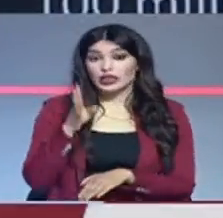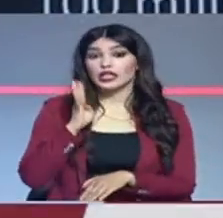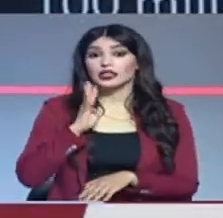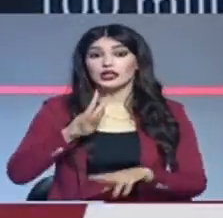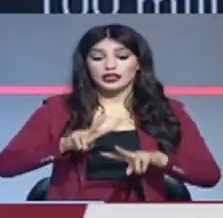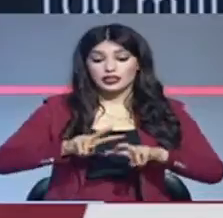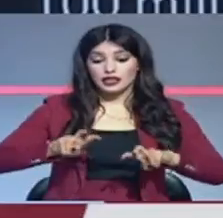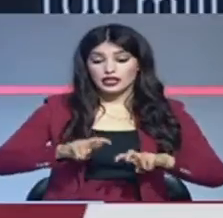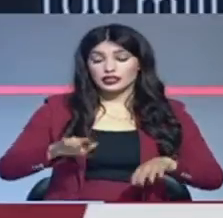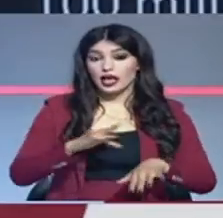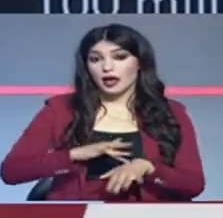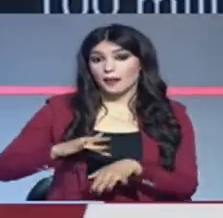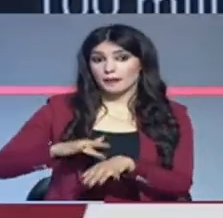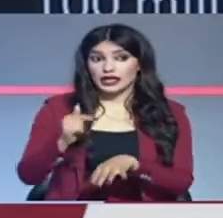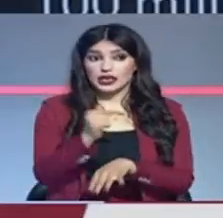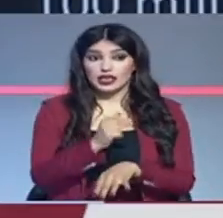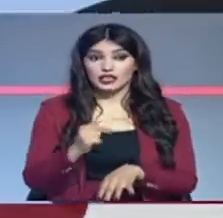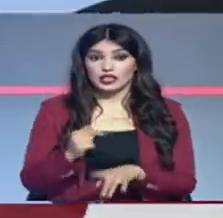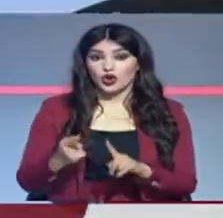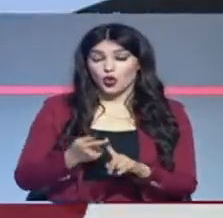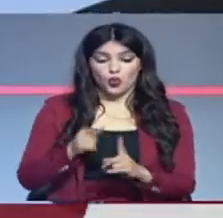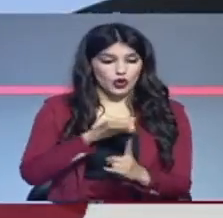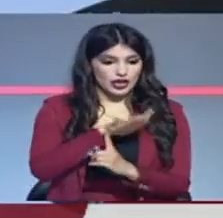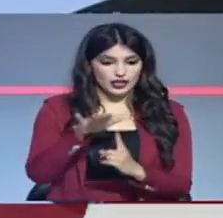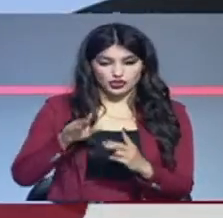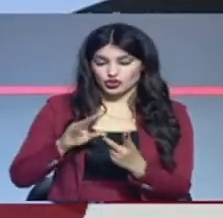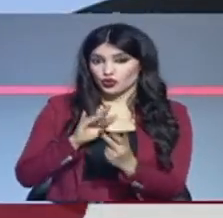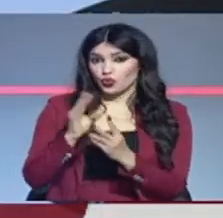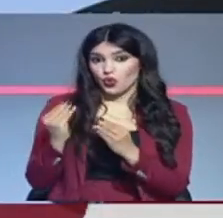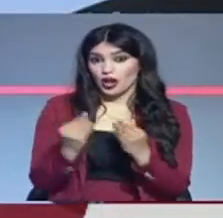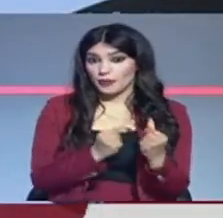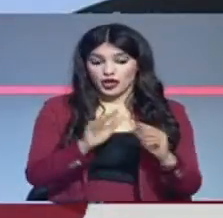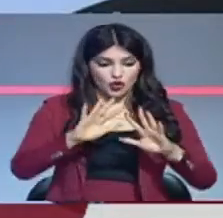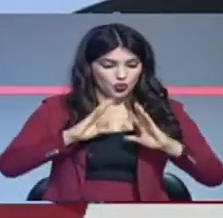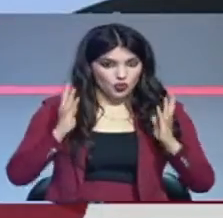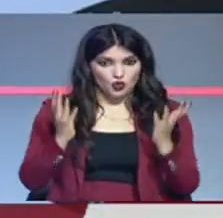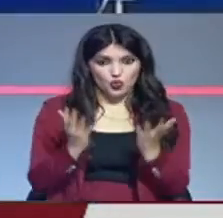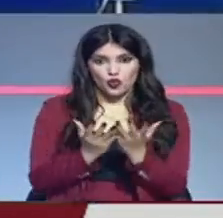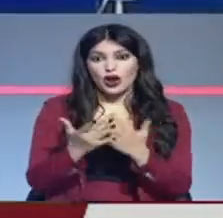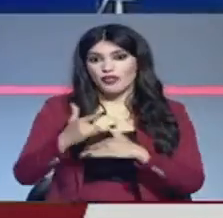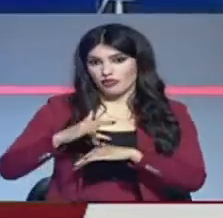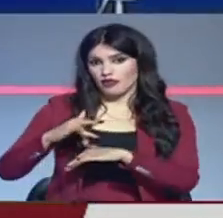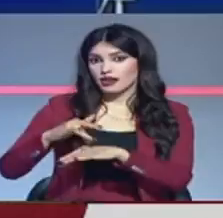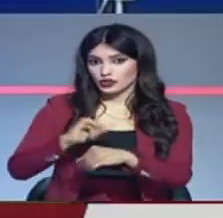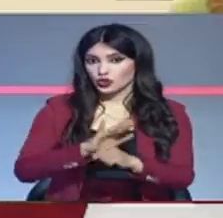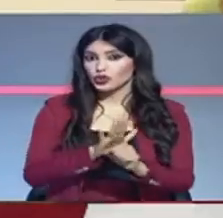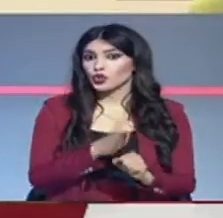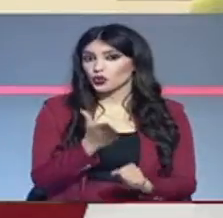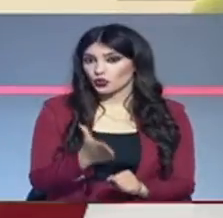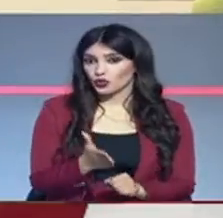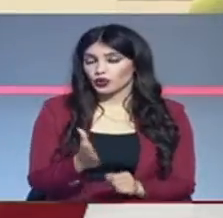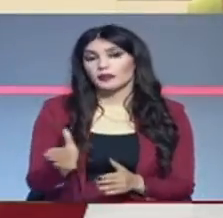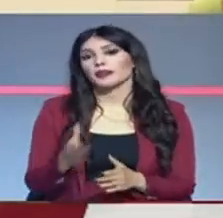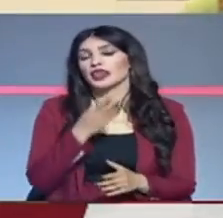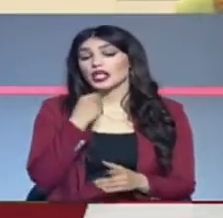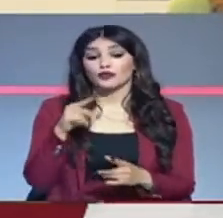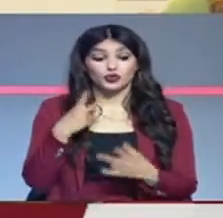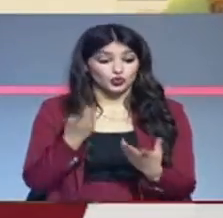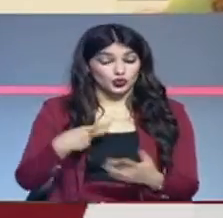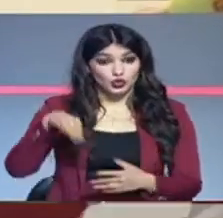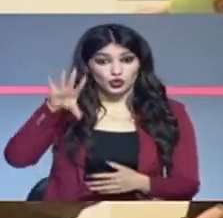امل انعكست الاقتصاديه والاجتماعيه والبيئيه والمناخ لاجراء حتى تسعه عشر وحتى في تونس